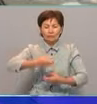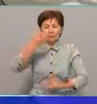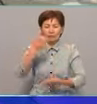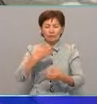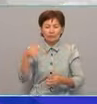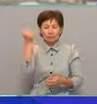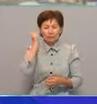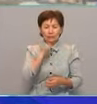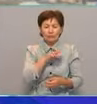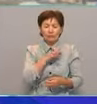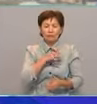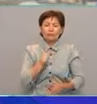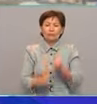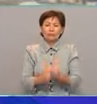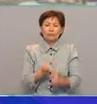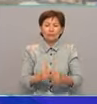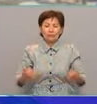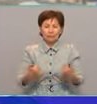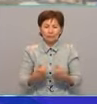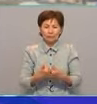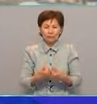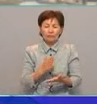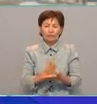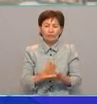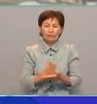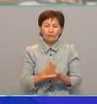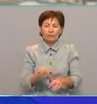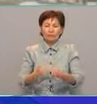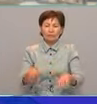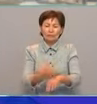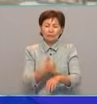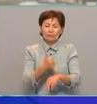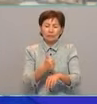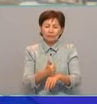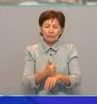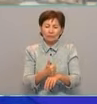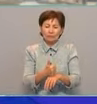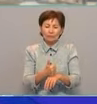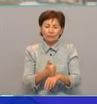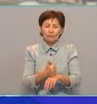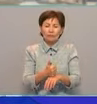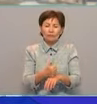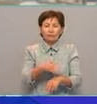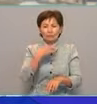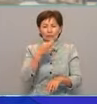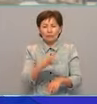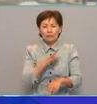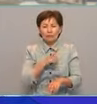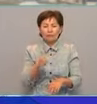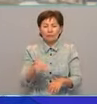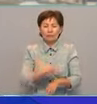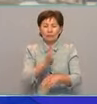авариялар болып тұрады. Менің қойған сұрақтарымның бәріне Мамин мырза жақсы шешіледі. Осы свет мәселесі осы 2019-да